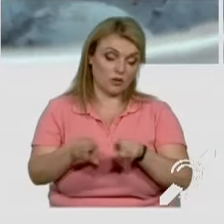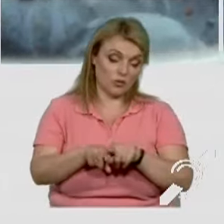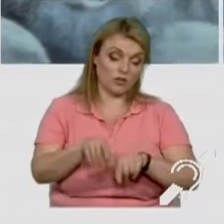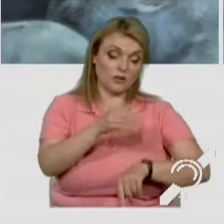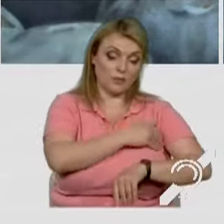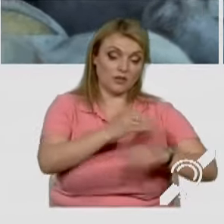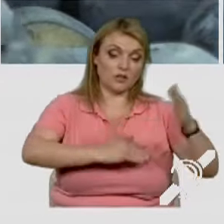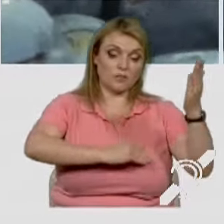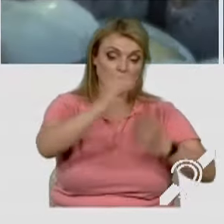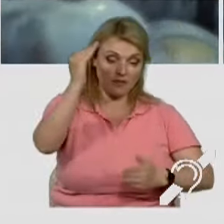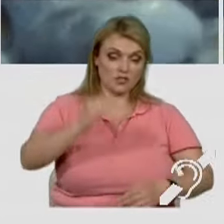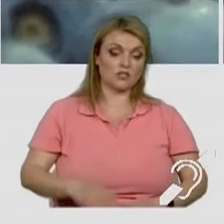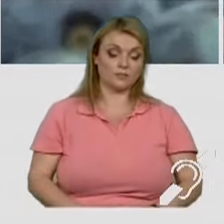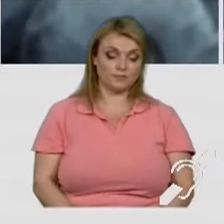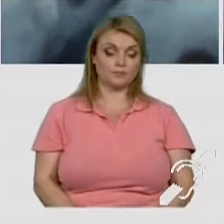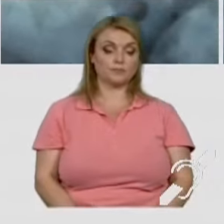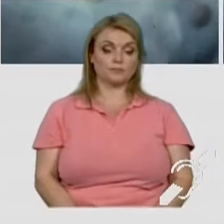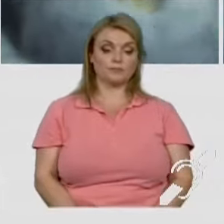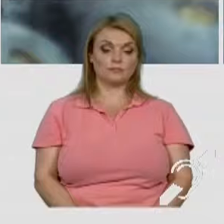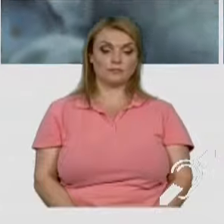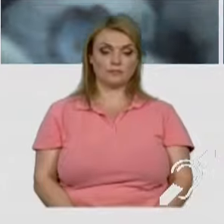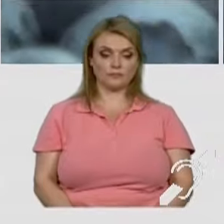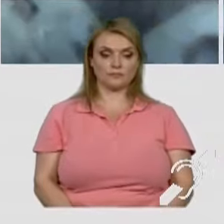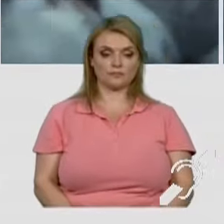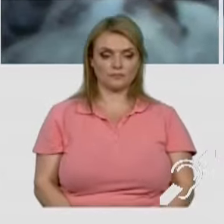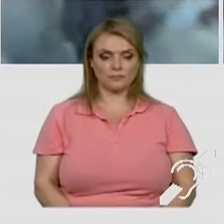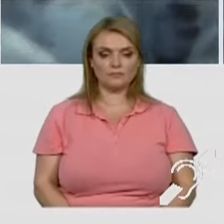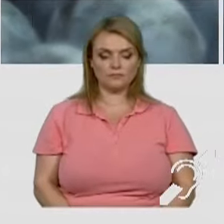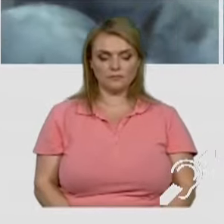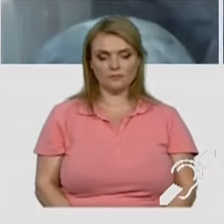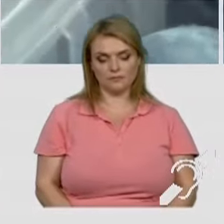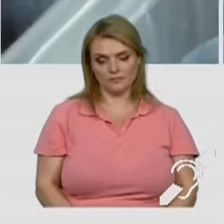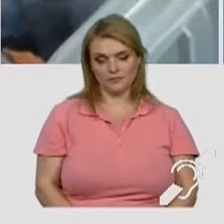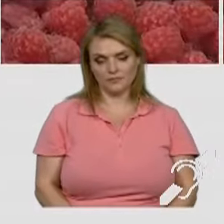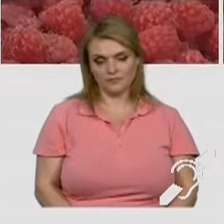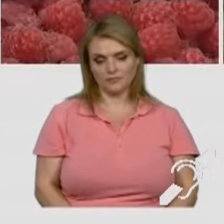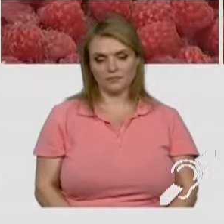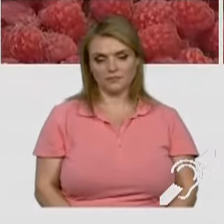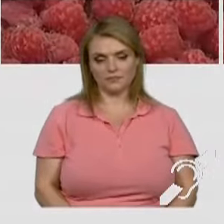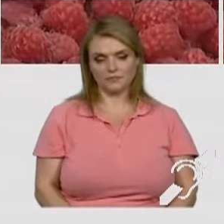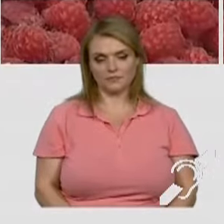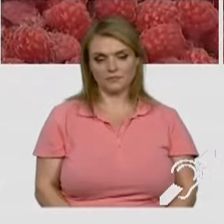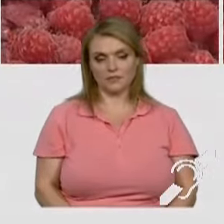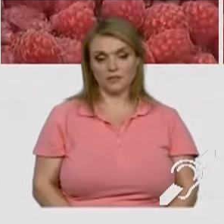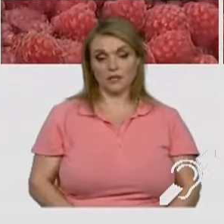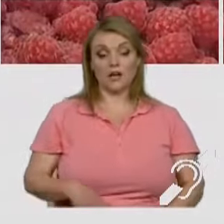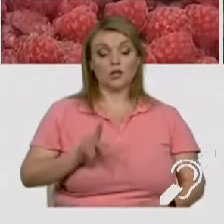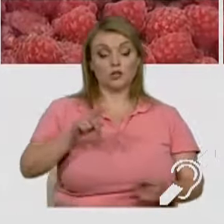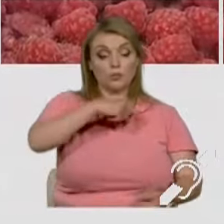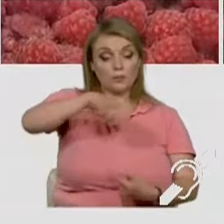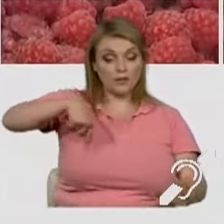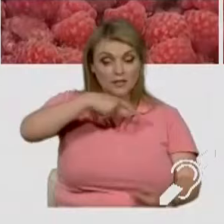a cantităților mari de gaze cu efect de seră care învelesc globul ca o plapumă și rețin această căldură. Pentru ca